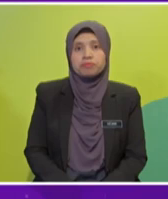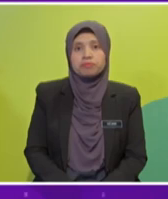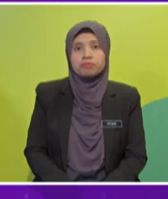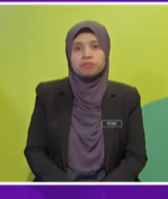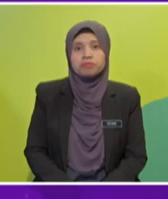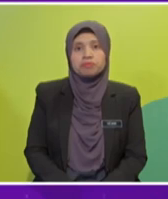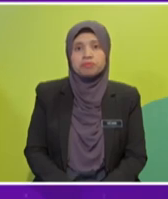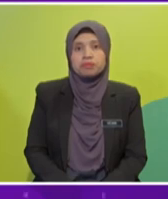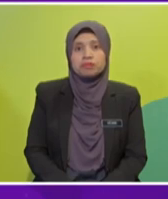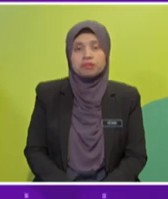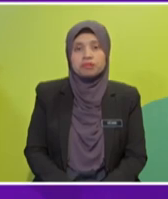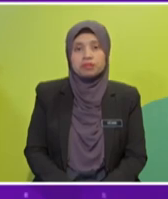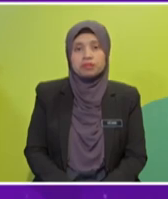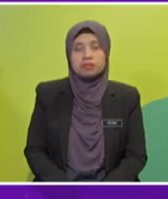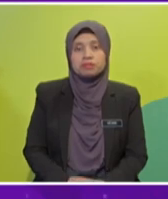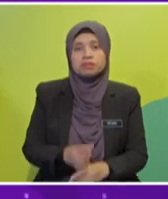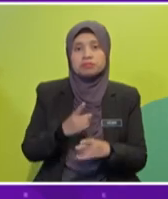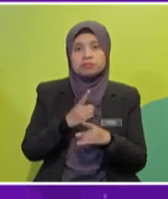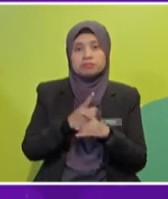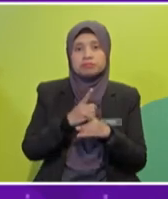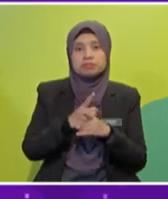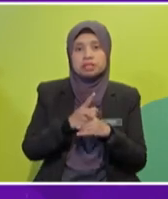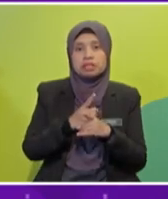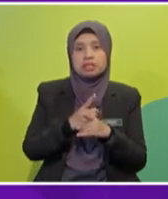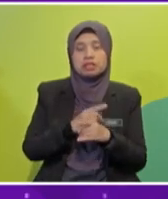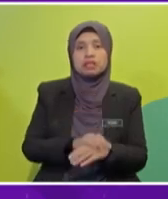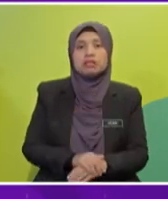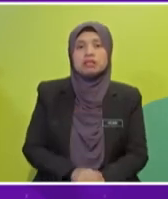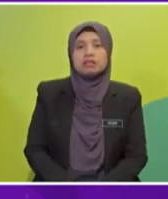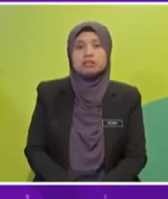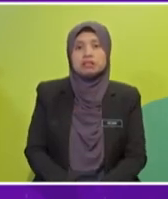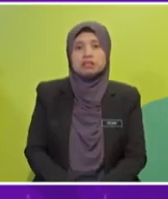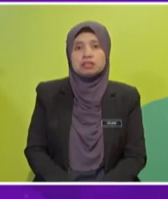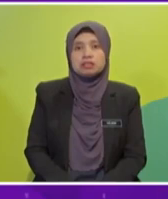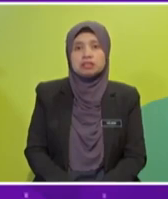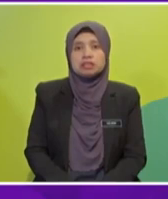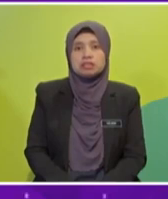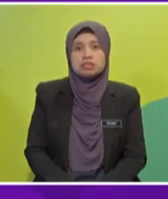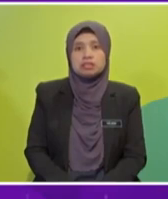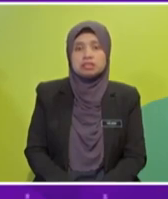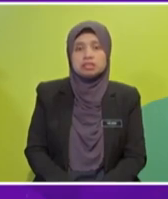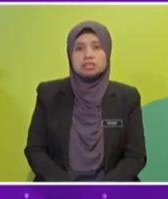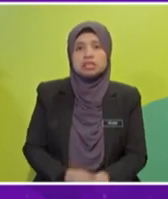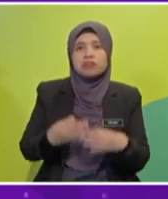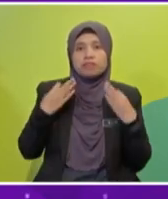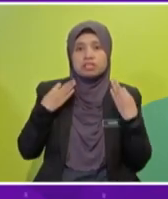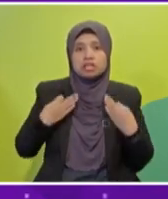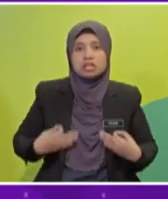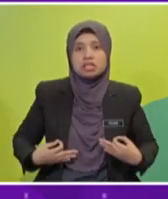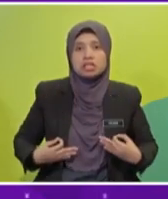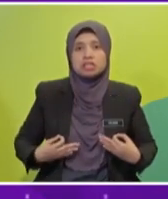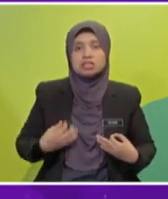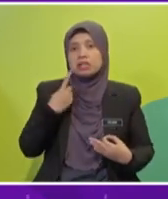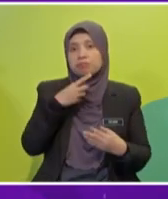Diterima Allah. Okey, betul. Boleh bagi ganjaran. Okey, tahniah. Okey. Okey, dari segi fizikal?